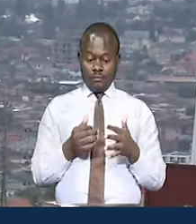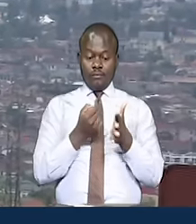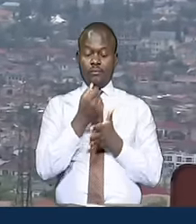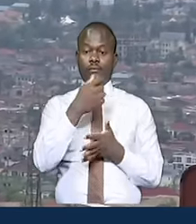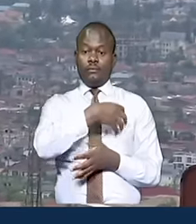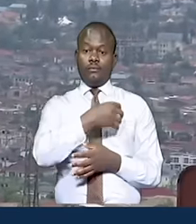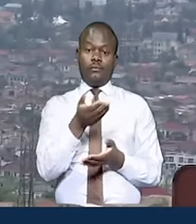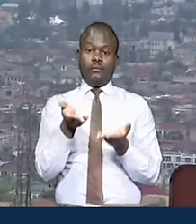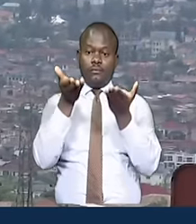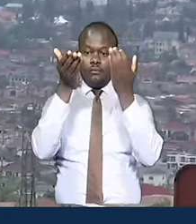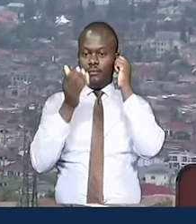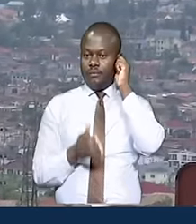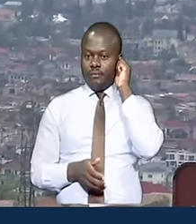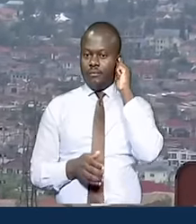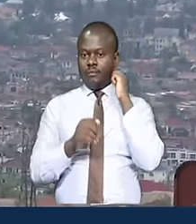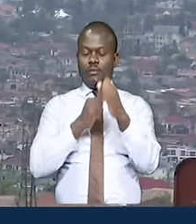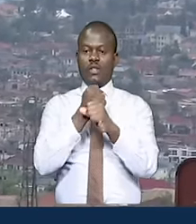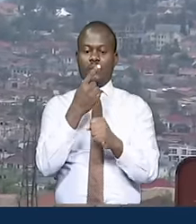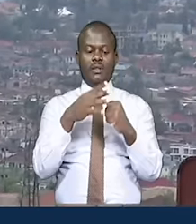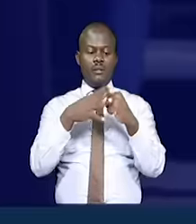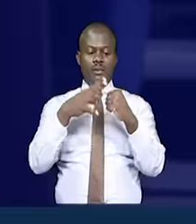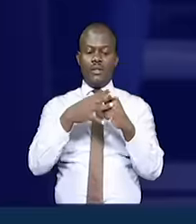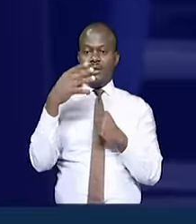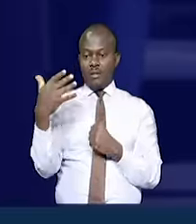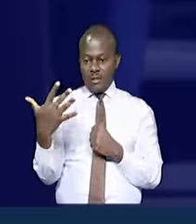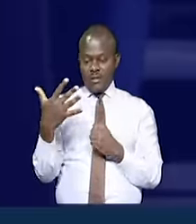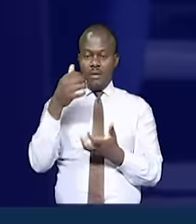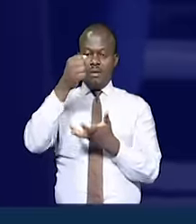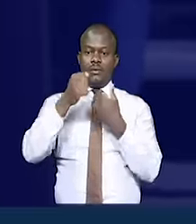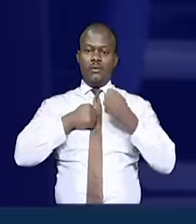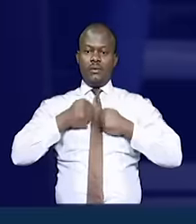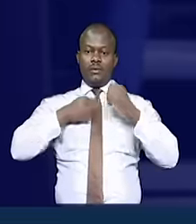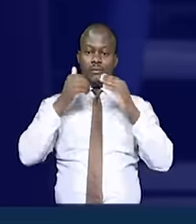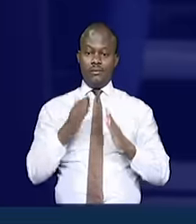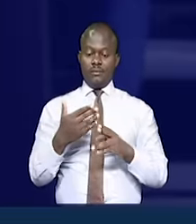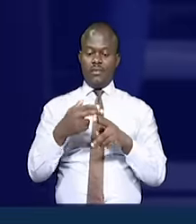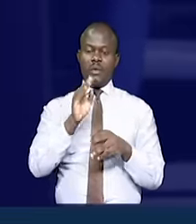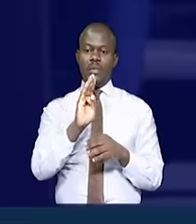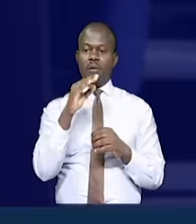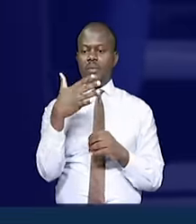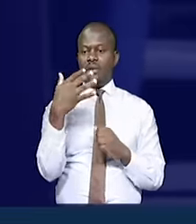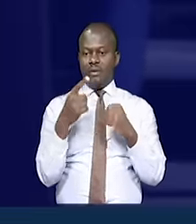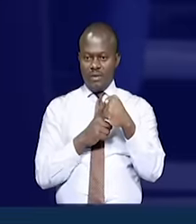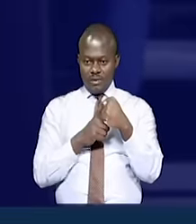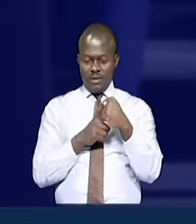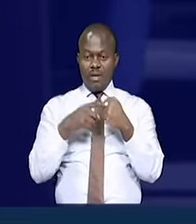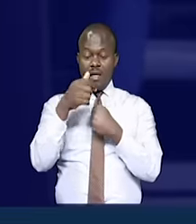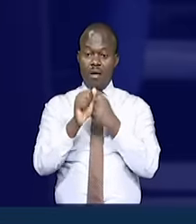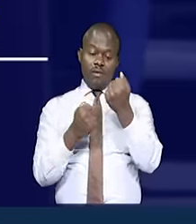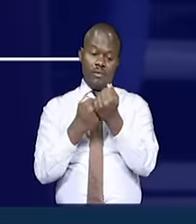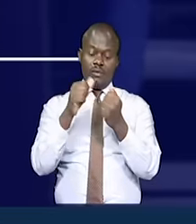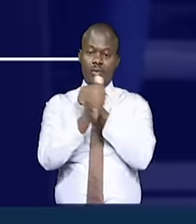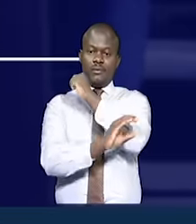ubukungu buzamuka. Mu mwaka w'igihumbi kimwe 1995 ingengo y'imari y'u Rwanda yari miliyari 56, aho inkunga